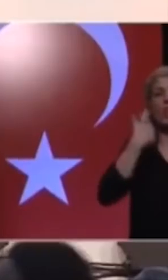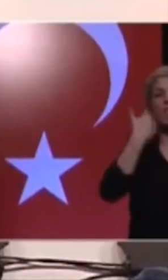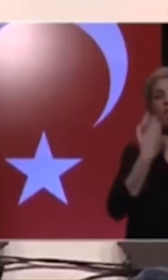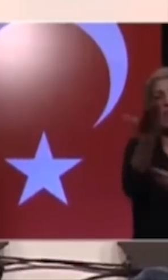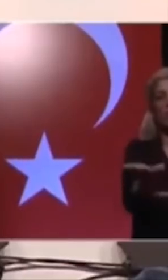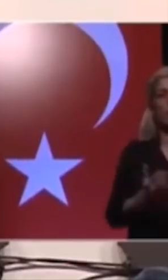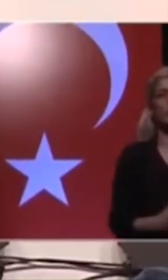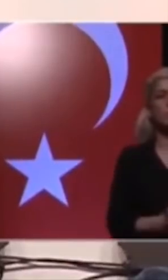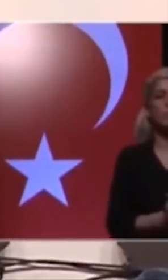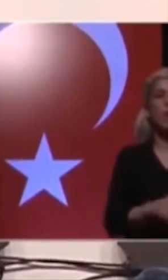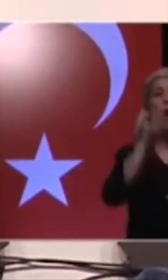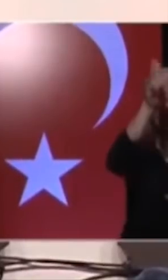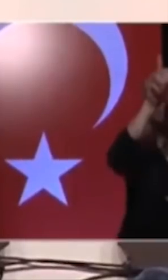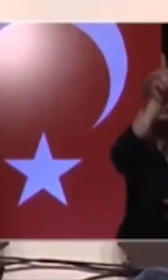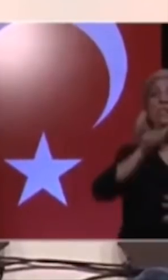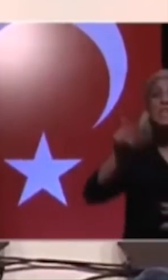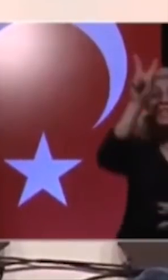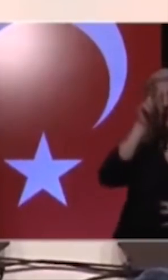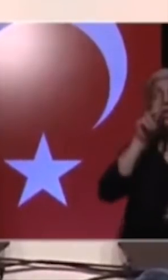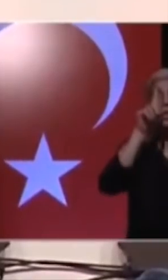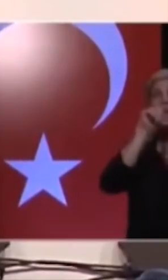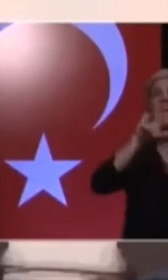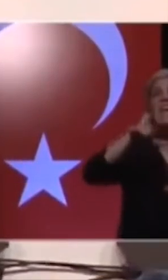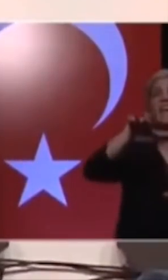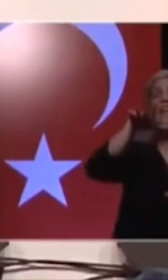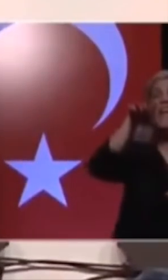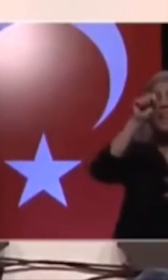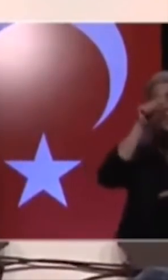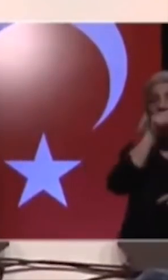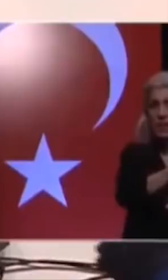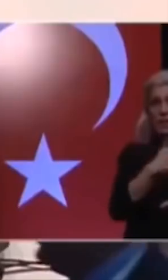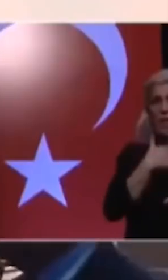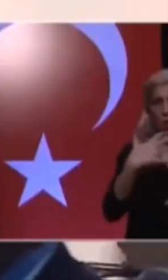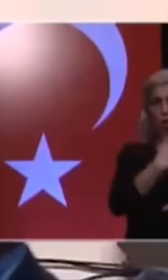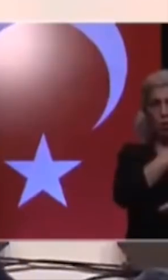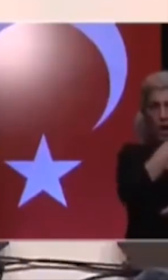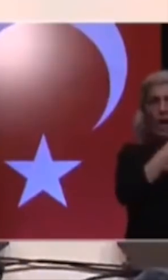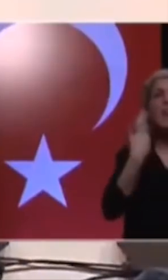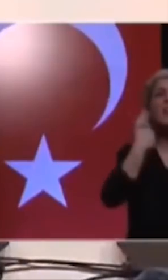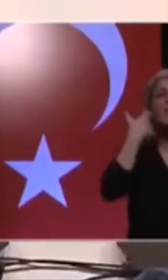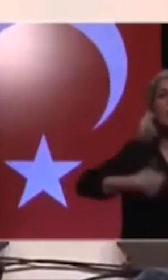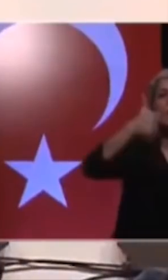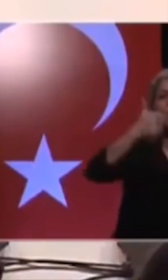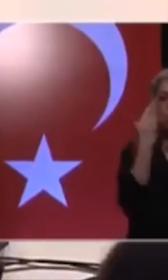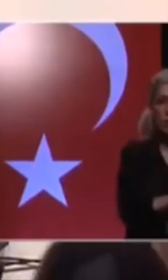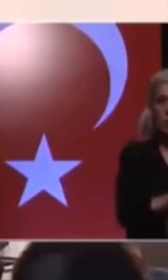Kırmızı'dan Sayın Altan Öymen'i davet ediyorum. Buyurun efendim. Buyurun Sayın Genel Başkanım.